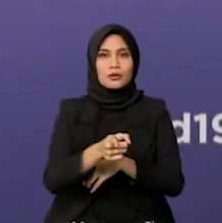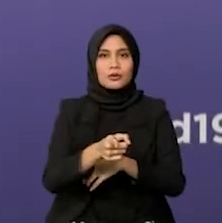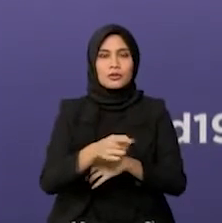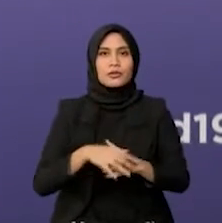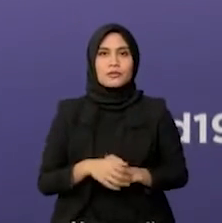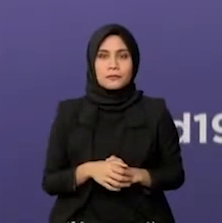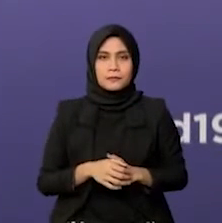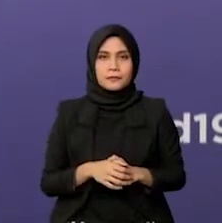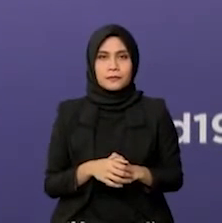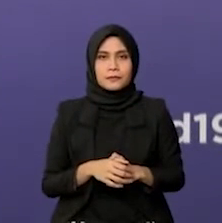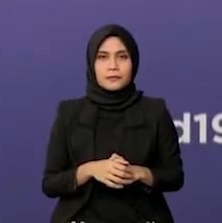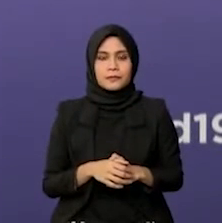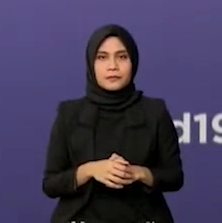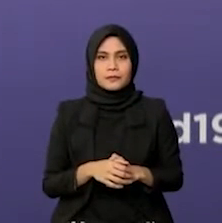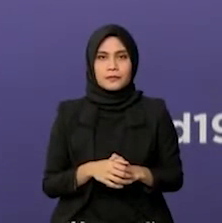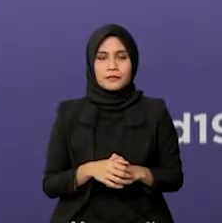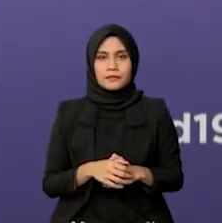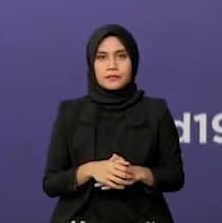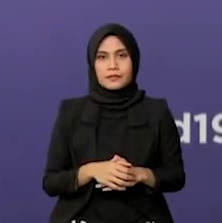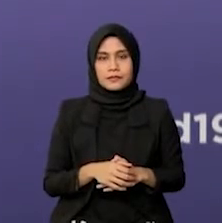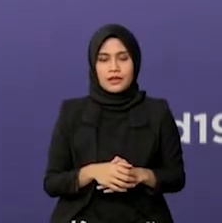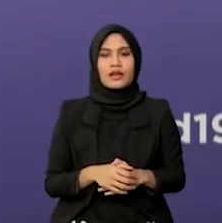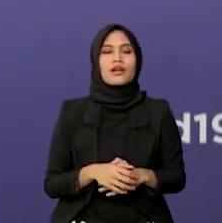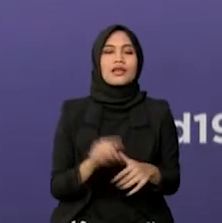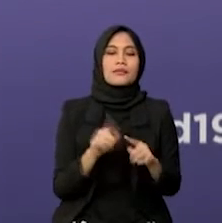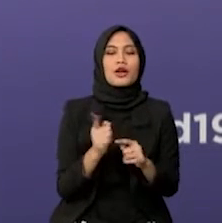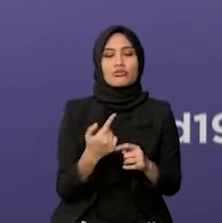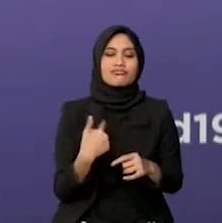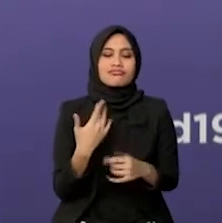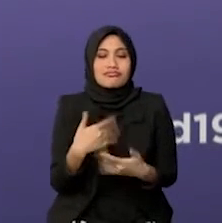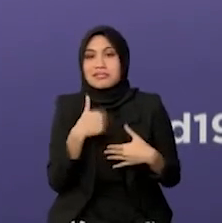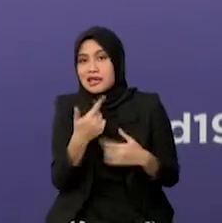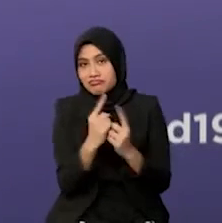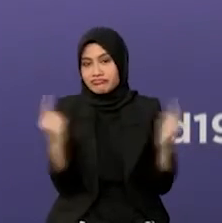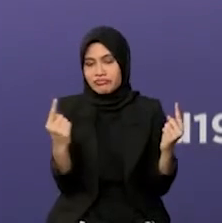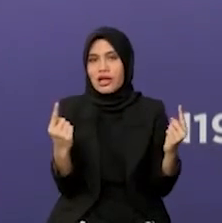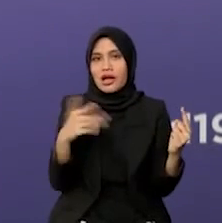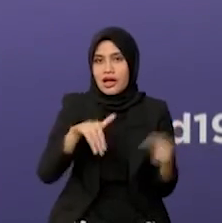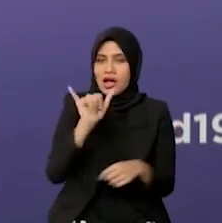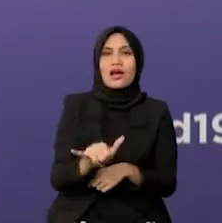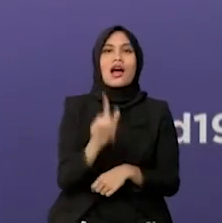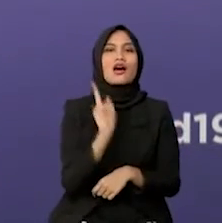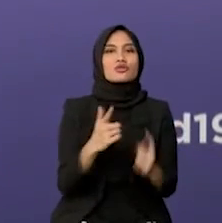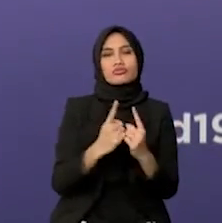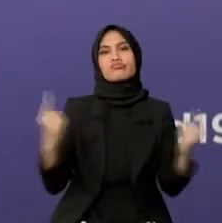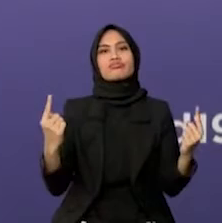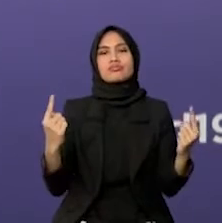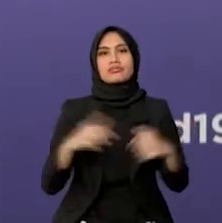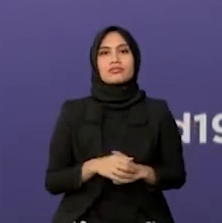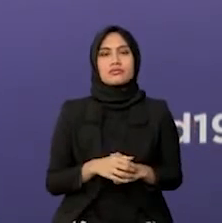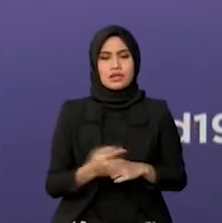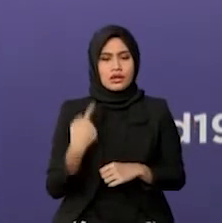lakukan Namun apabila memungkinkan untuk menjaga jarak jagalah jarak saudara-saudara produktif